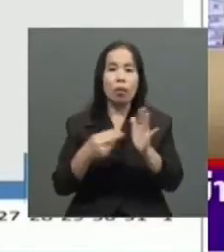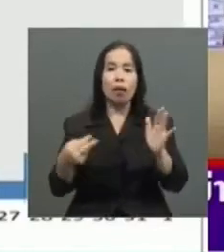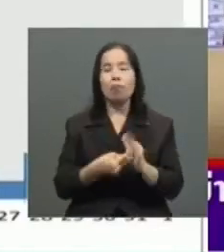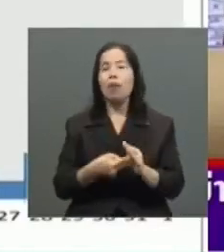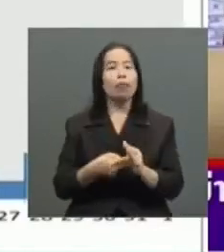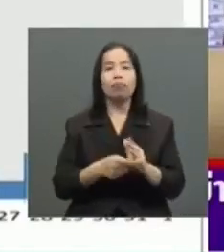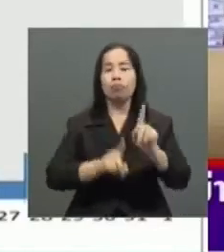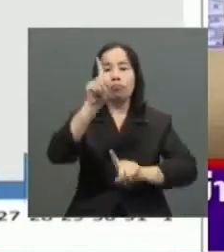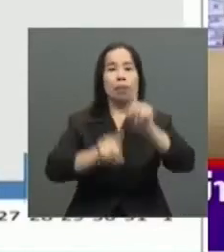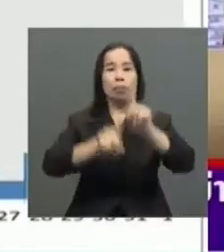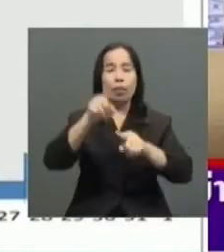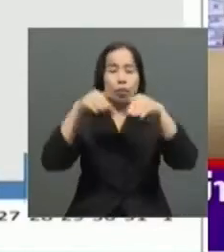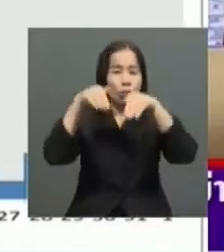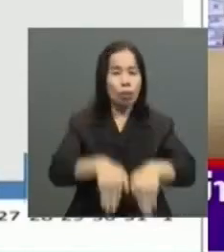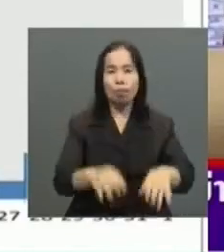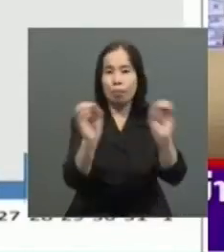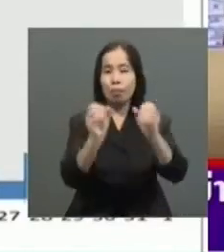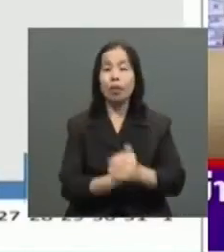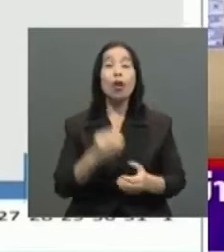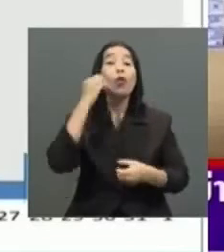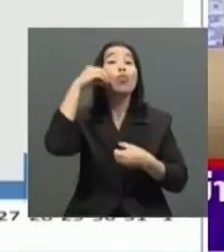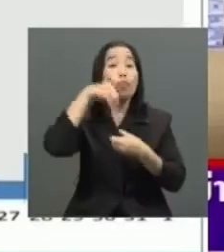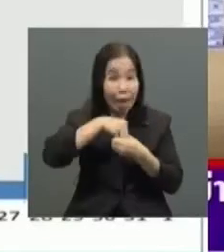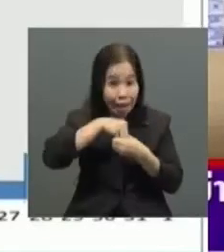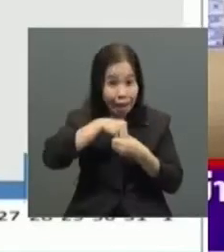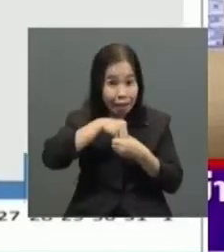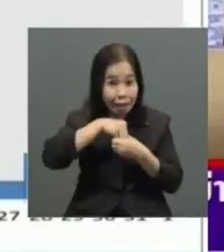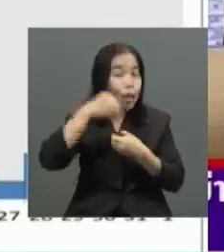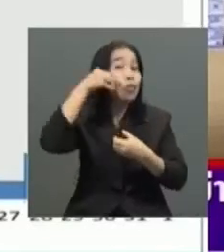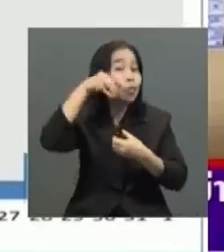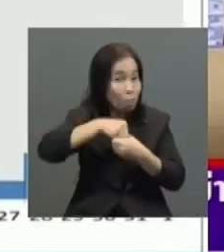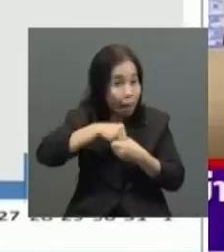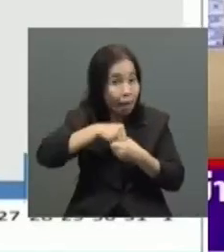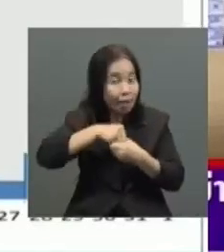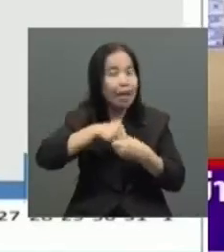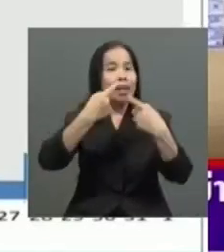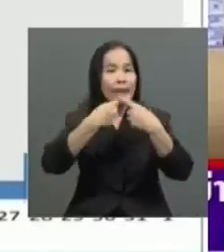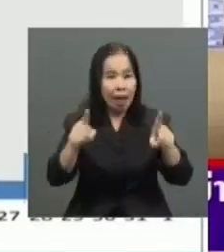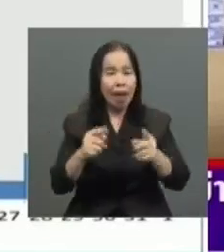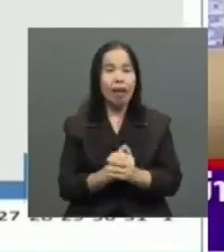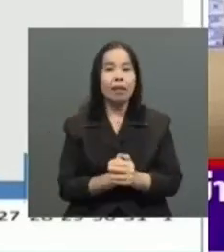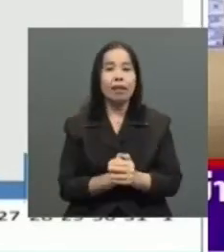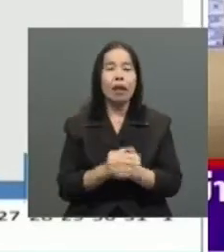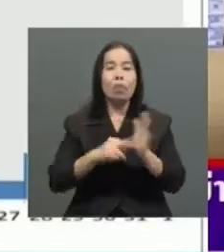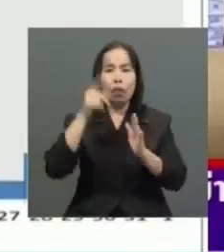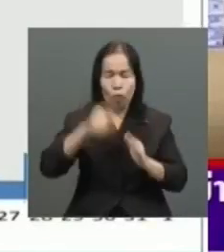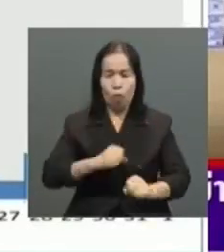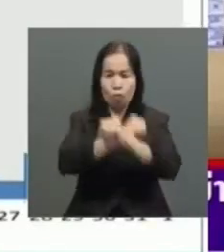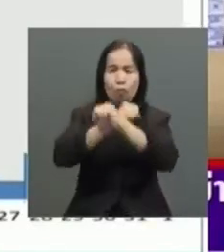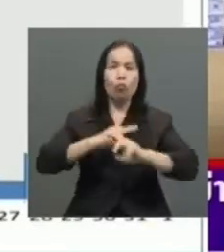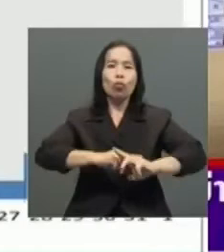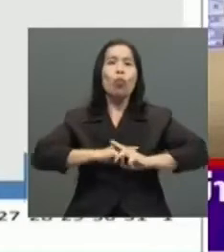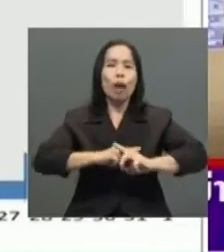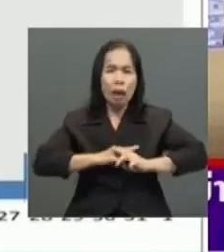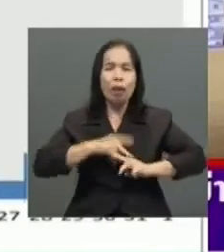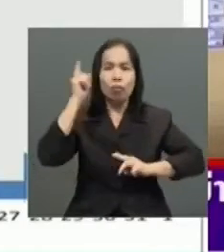งบอกว่าอยู่บ้านเพื่อชาติท่านยังคงต้องเพิ่มมาตรการกับตัวเองคือมี